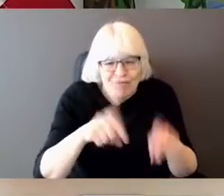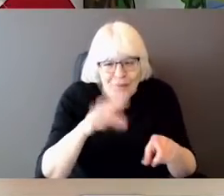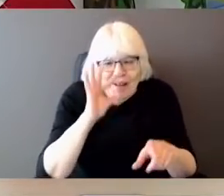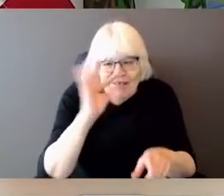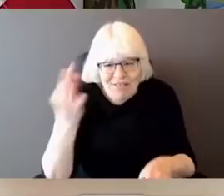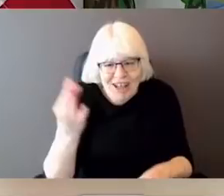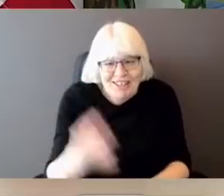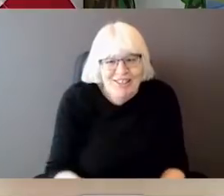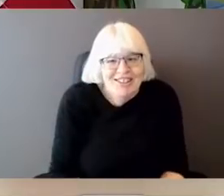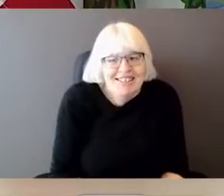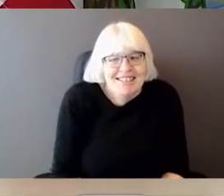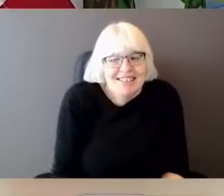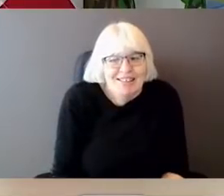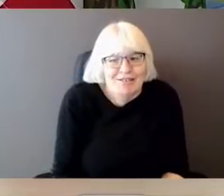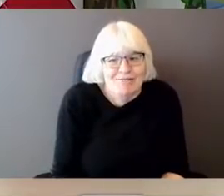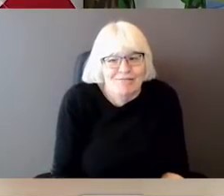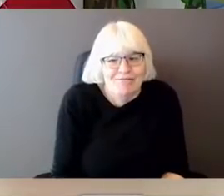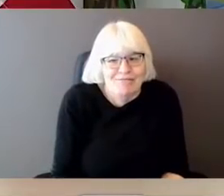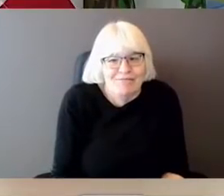J'imagine que